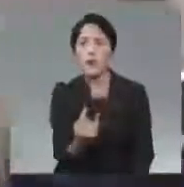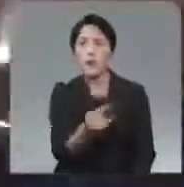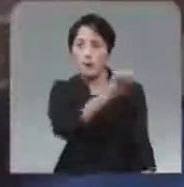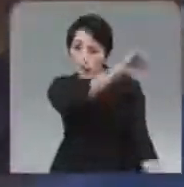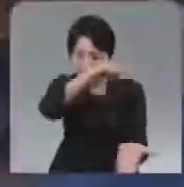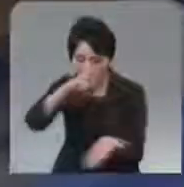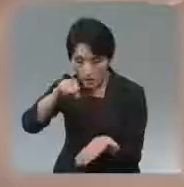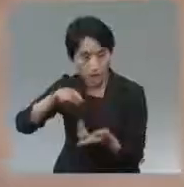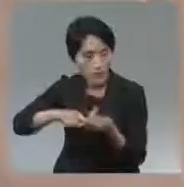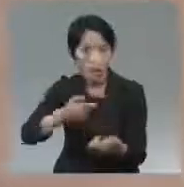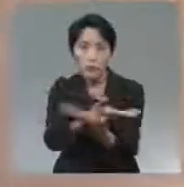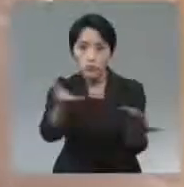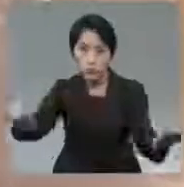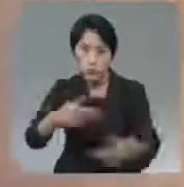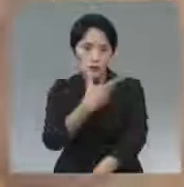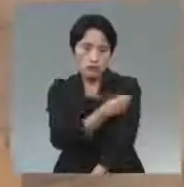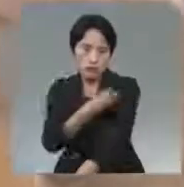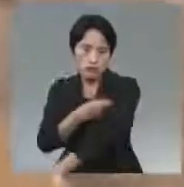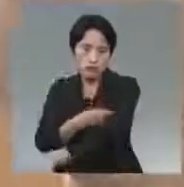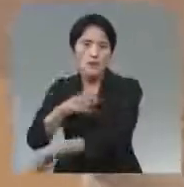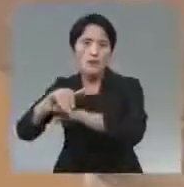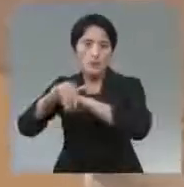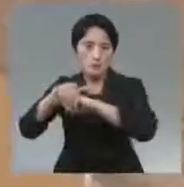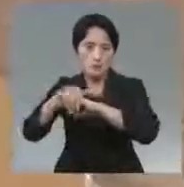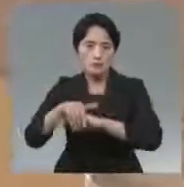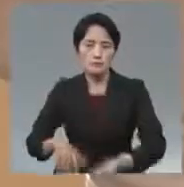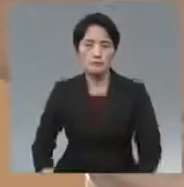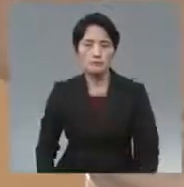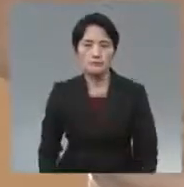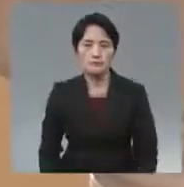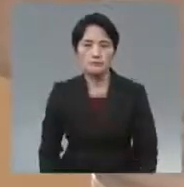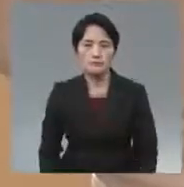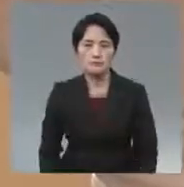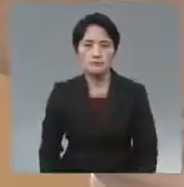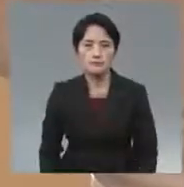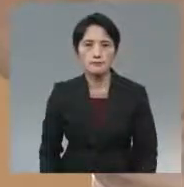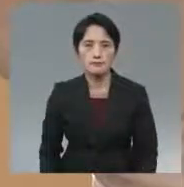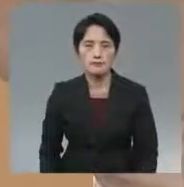6 millions de doses aux souffrances est arrivé au pays de matha clair d'ici la fin de la semaine